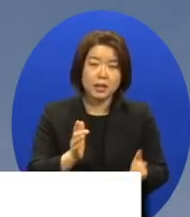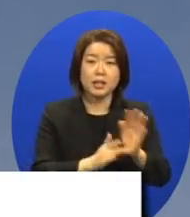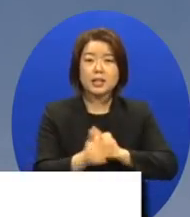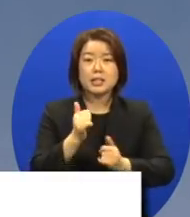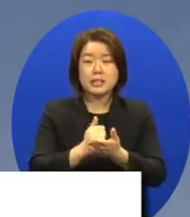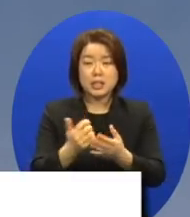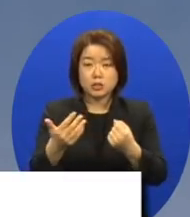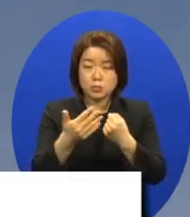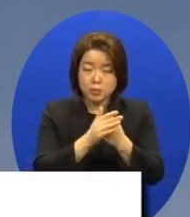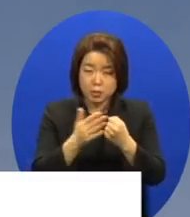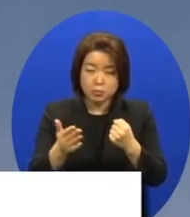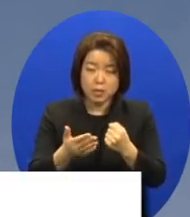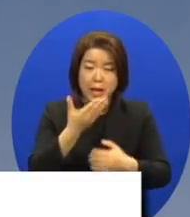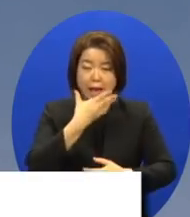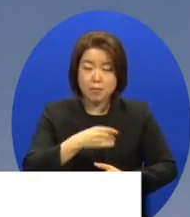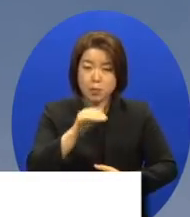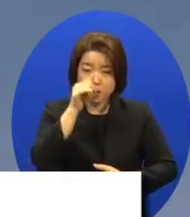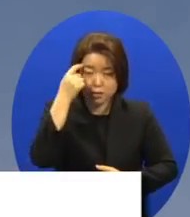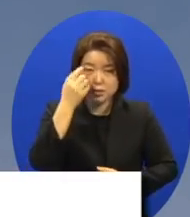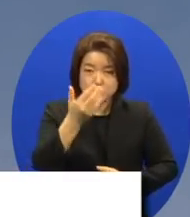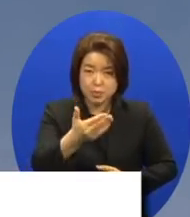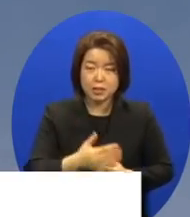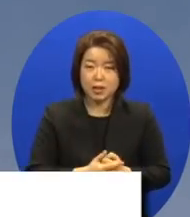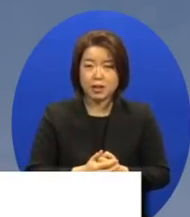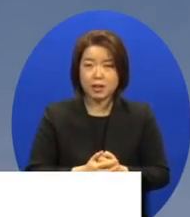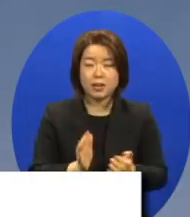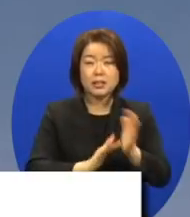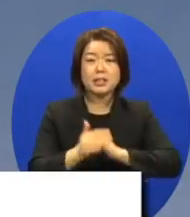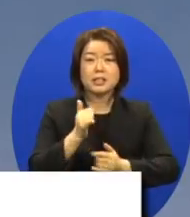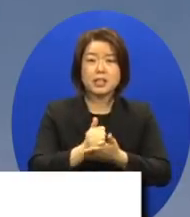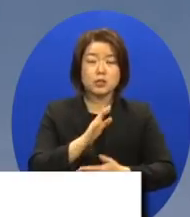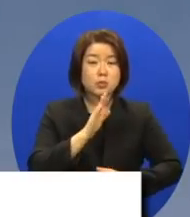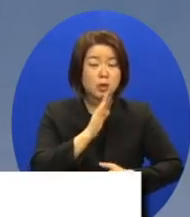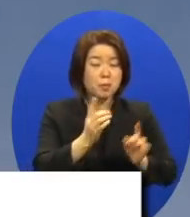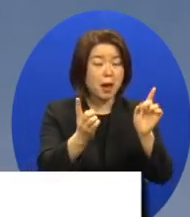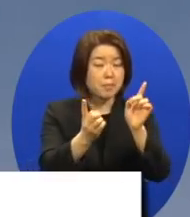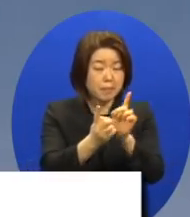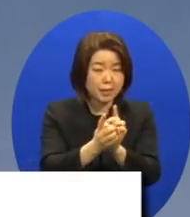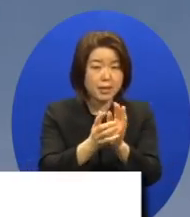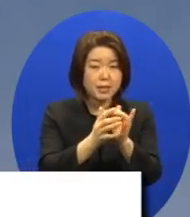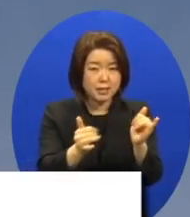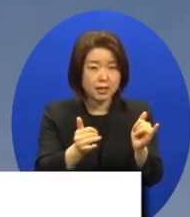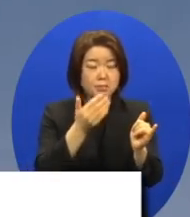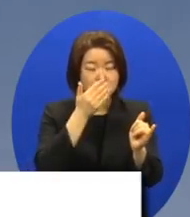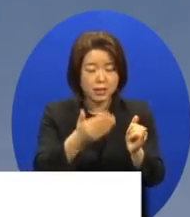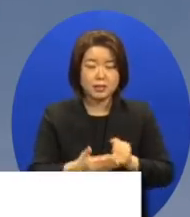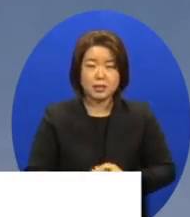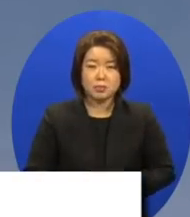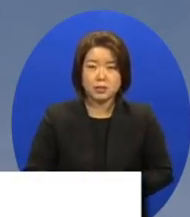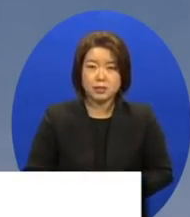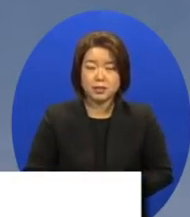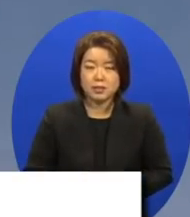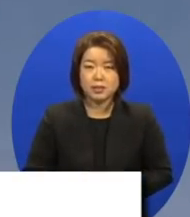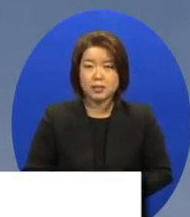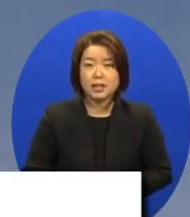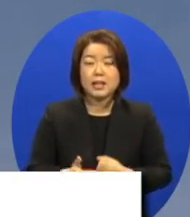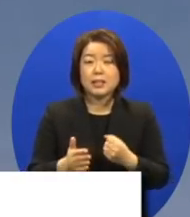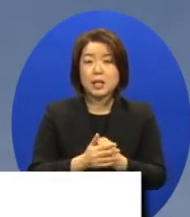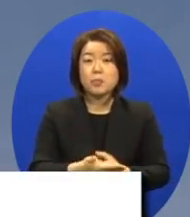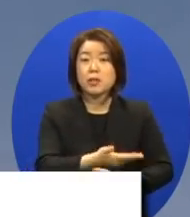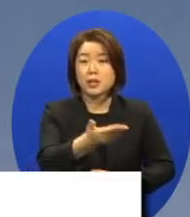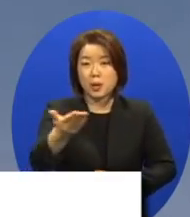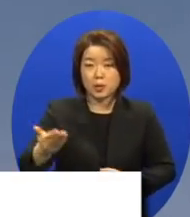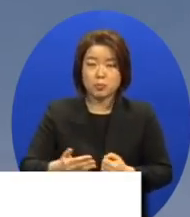때문에 진짜 행복하냐 하는 겁니다 예수님을 정말 맛난 사람이어야 됩니다 그래서 여러분에게